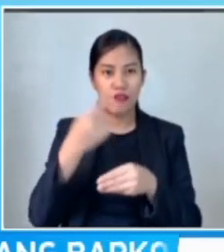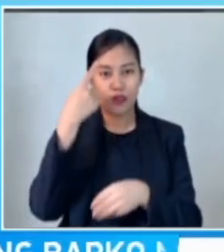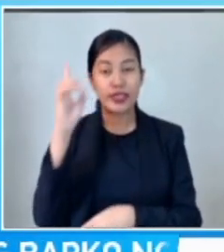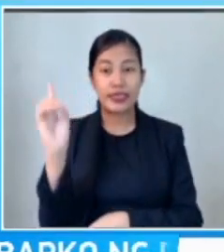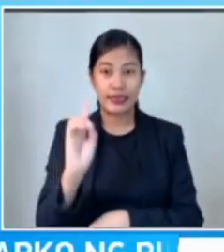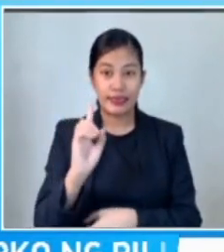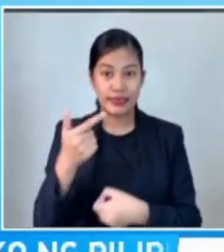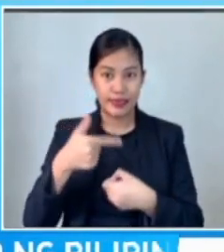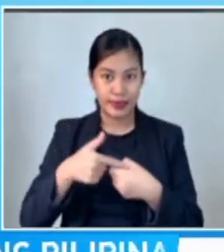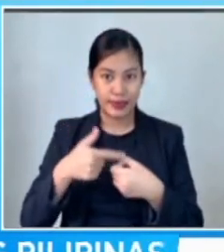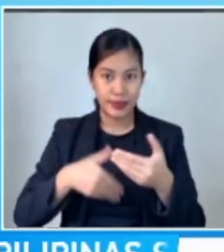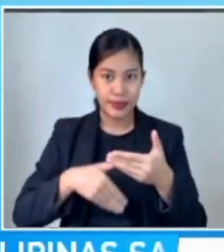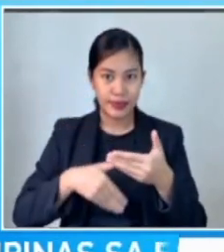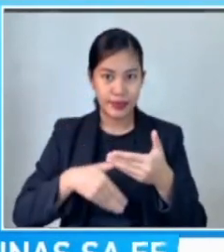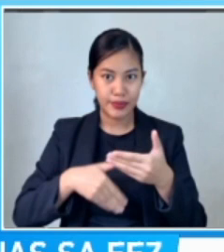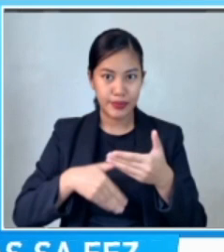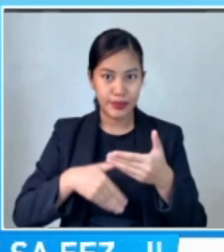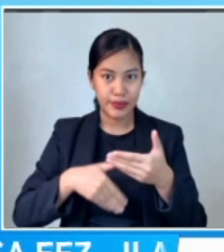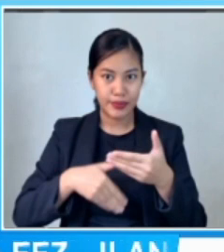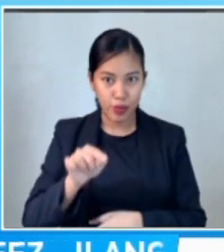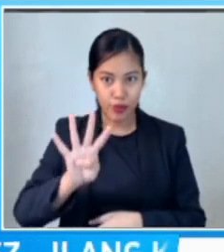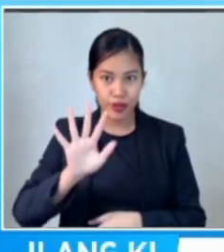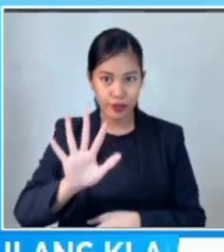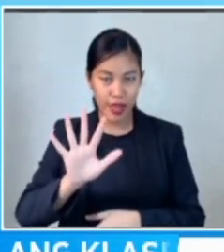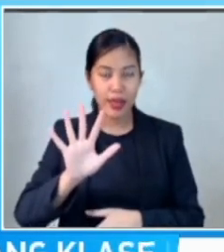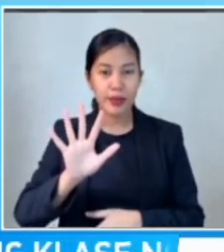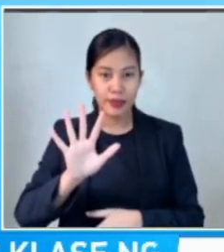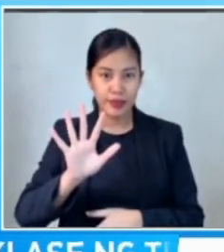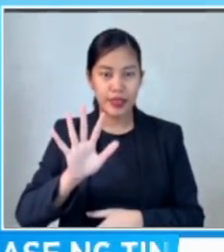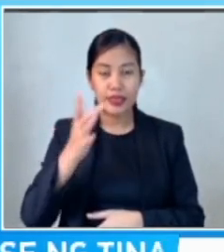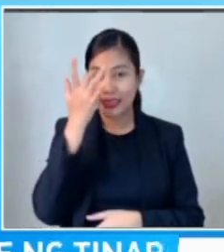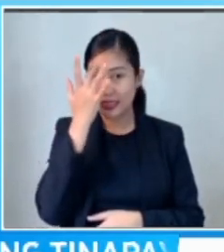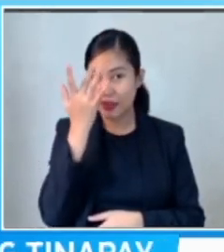2 pesos and 45 centavos naman sa kerosene.